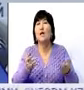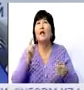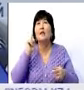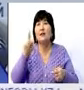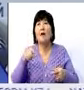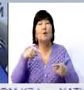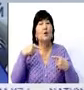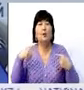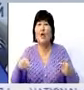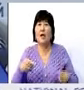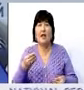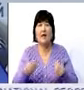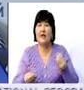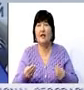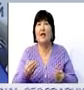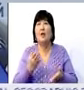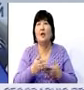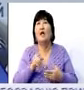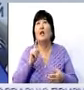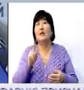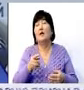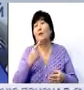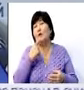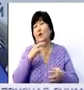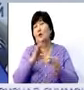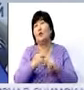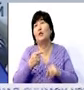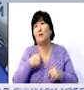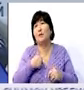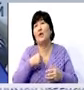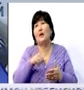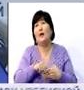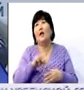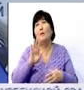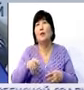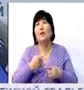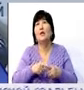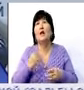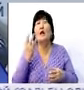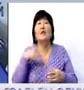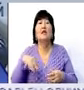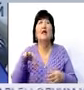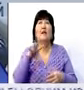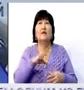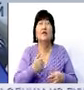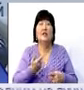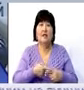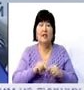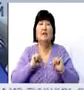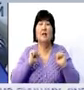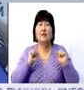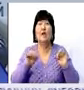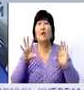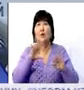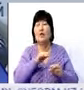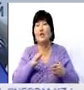там уже другая игра совсем идет, и там сложно меня просто взять и убрать. После этого, когда уже все вот эти карты сойдутся, так сказать, ну, все